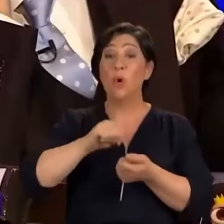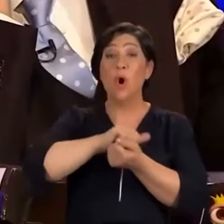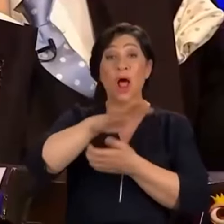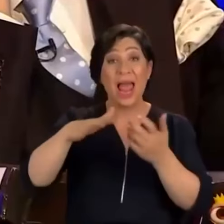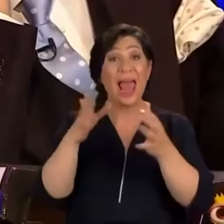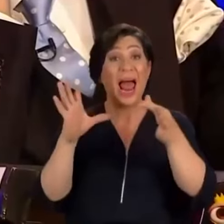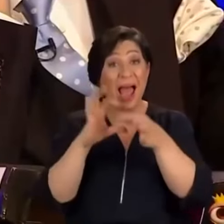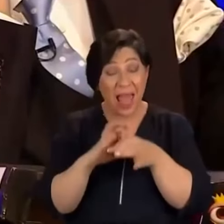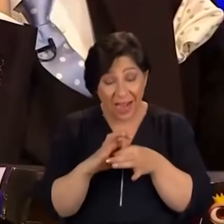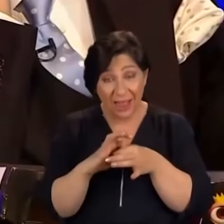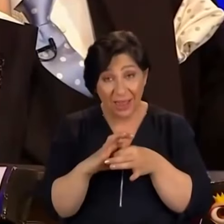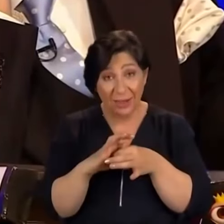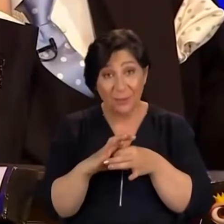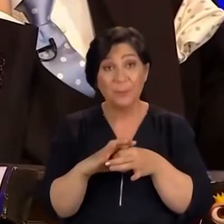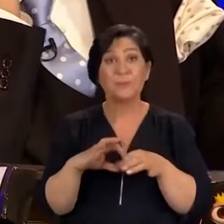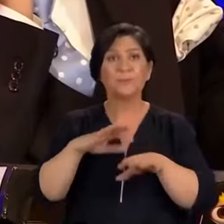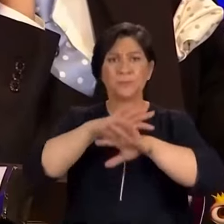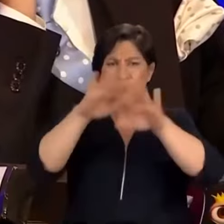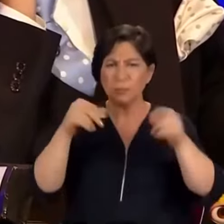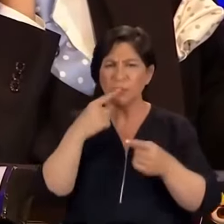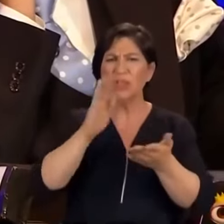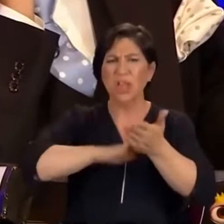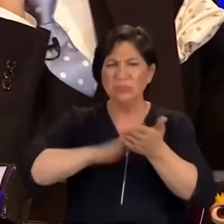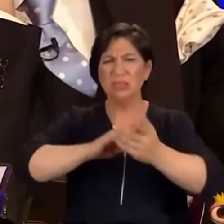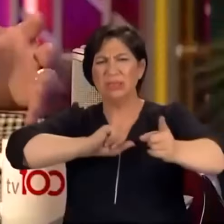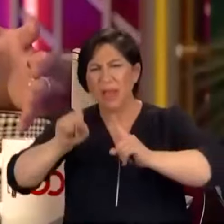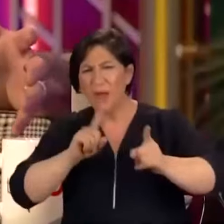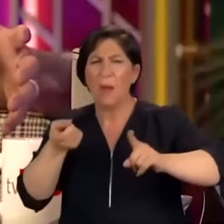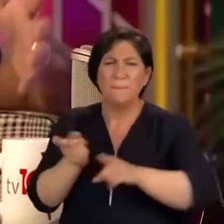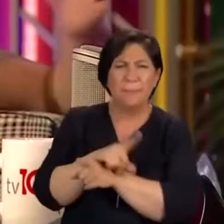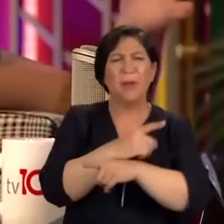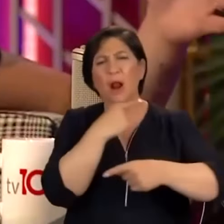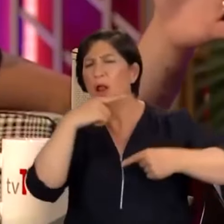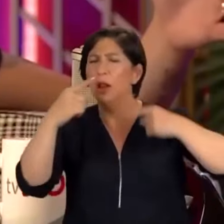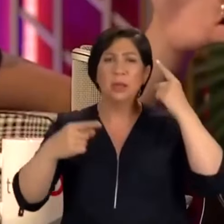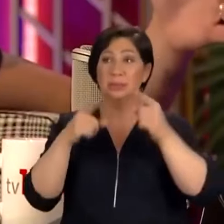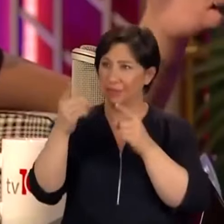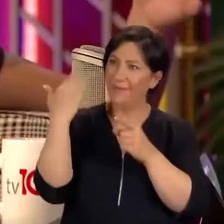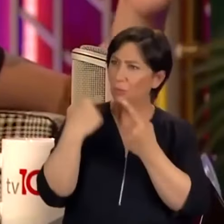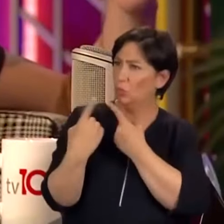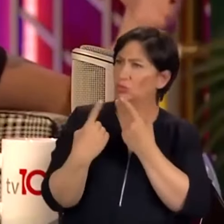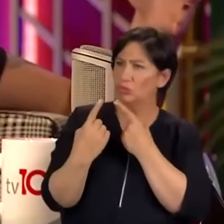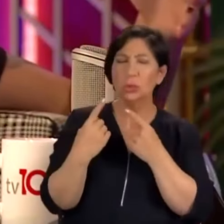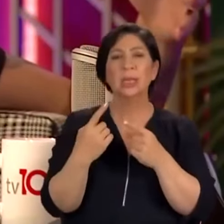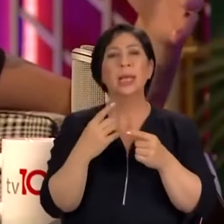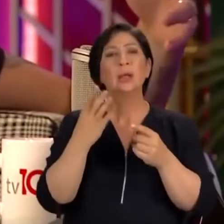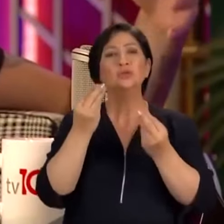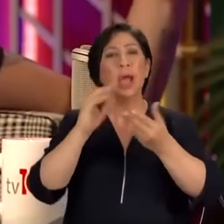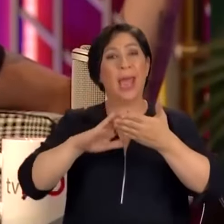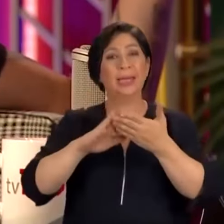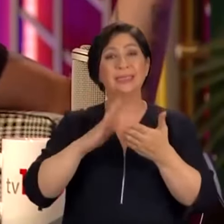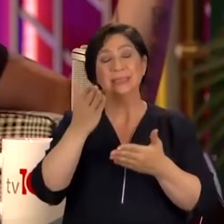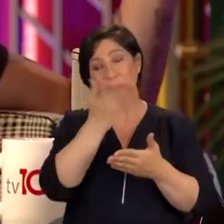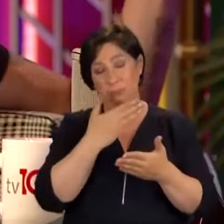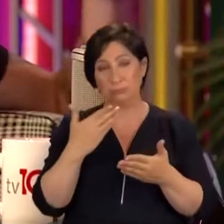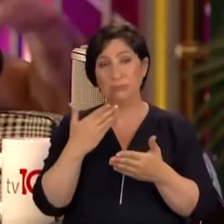alakalı Eee herkes söyledi yok Tazminat açıyor yok bilmem ne yapıyor bunu seninle de konuştuk birçok arkadaşım da